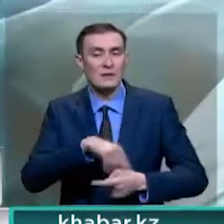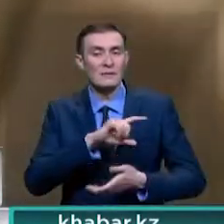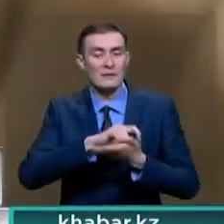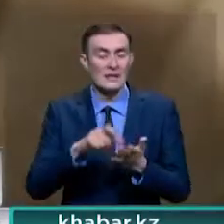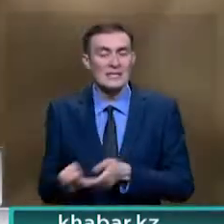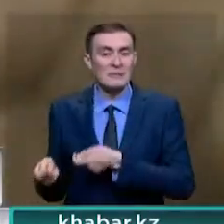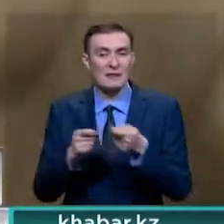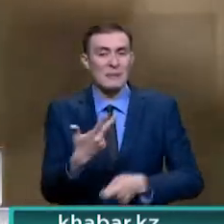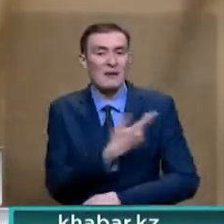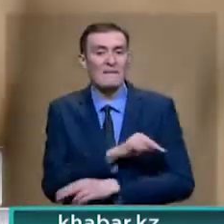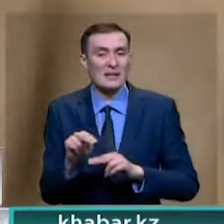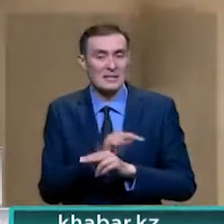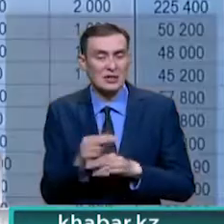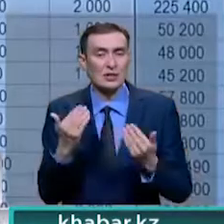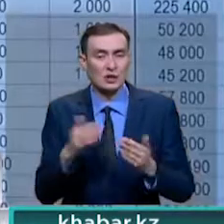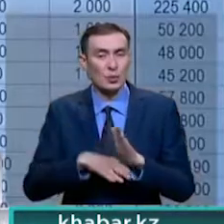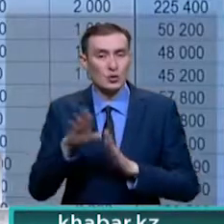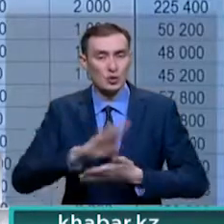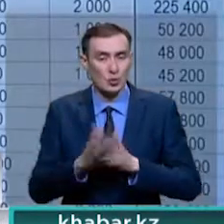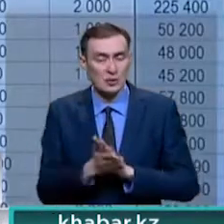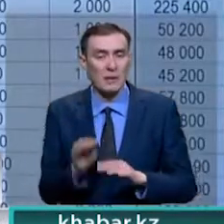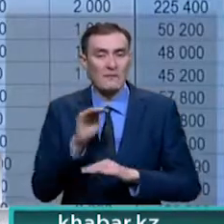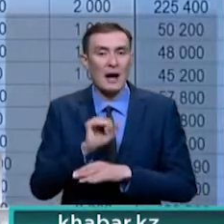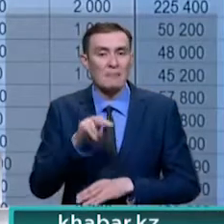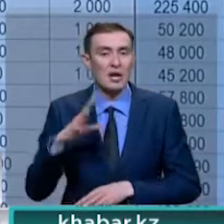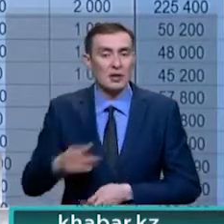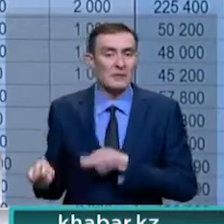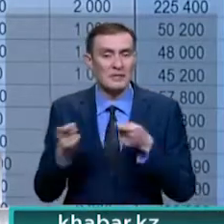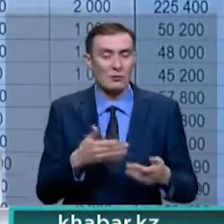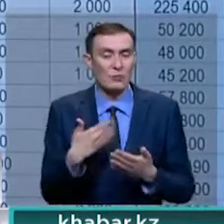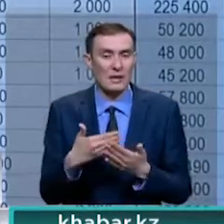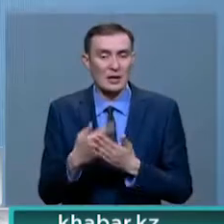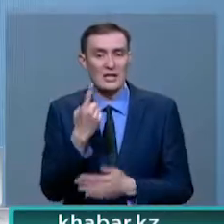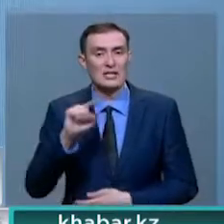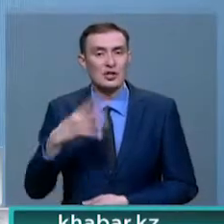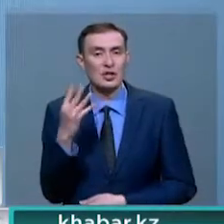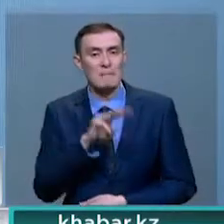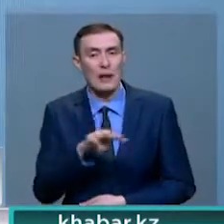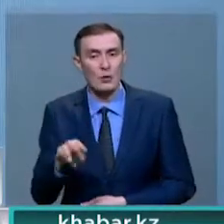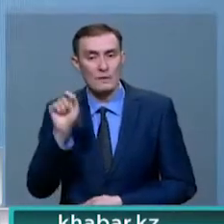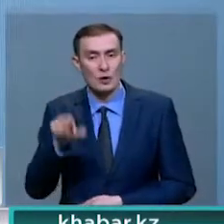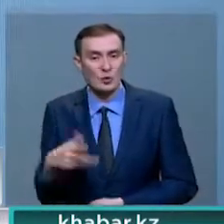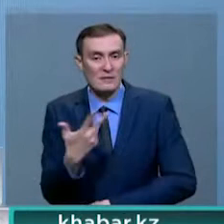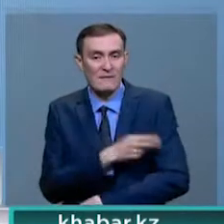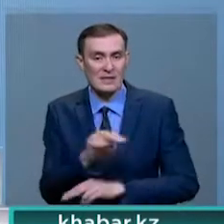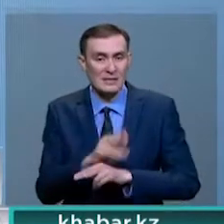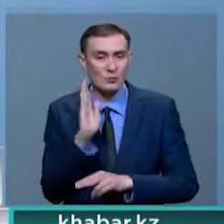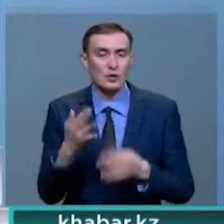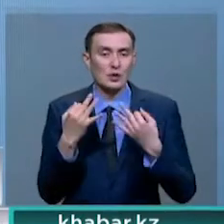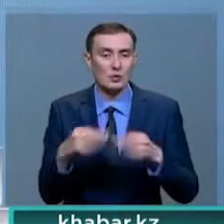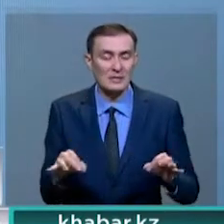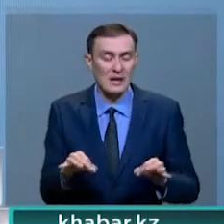поставками вакцины лучше. Дополнительно в апреле ожидается поставка порядка 1,4 миллиона доз вакцины, что обеспечит